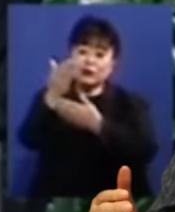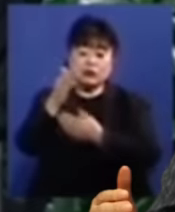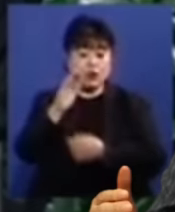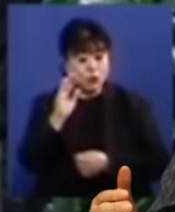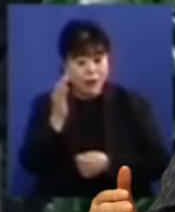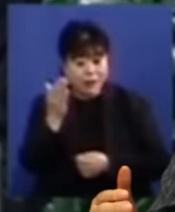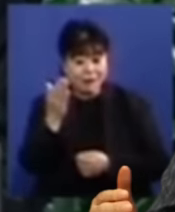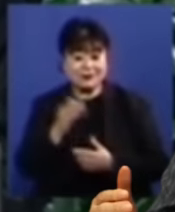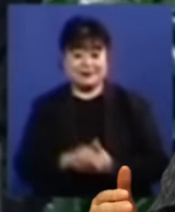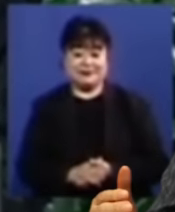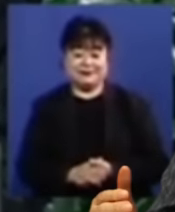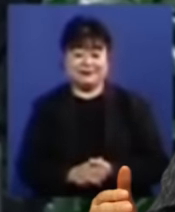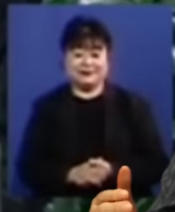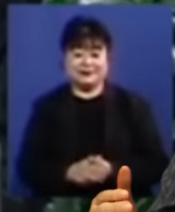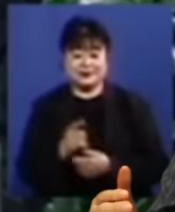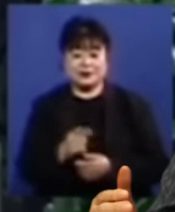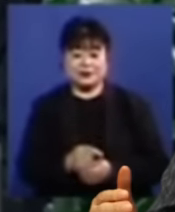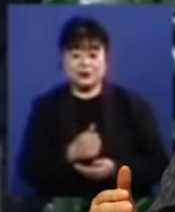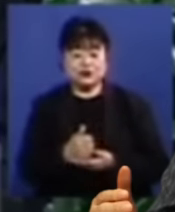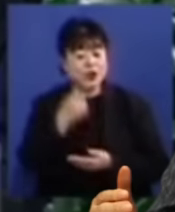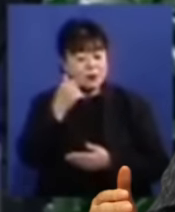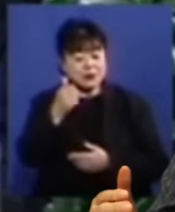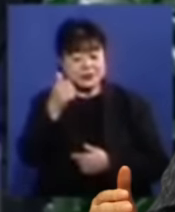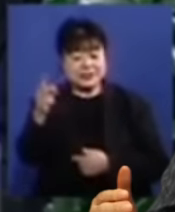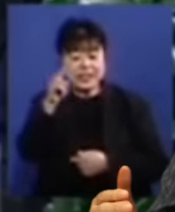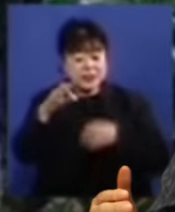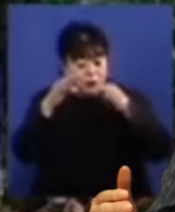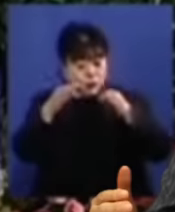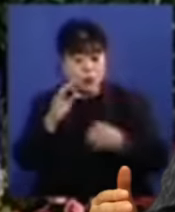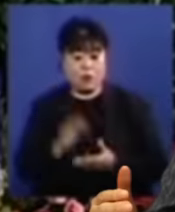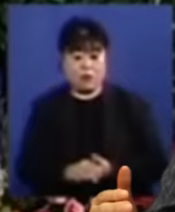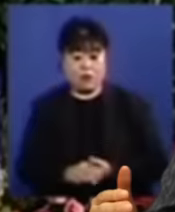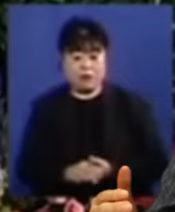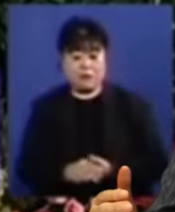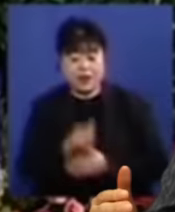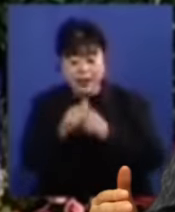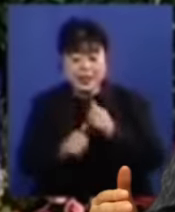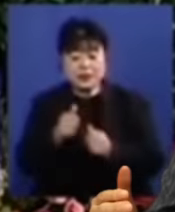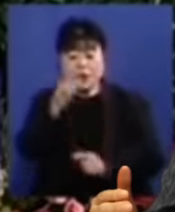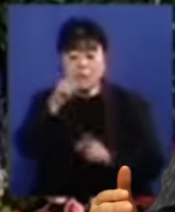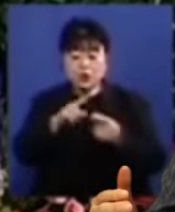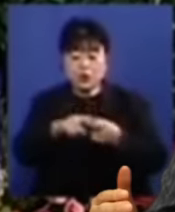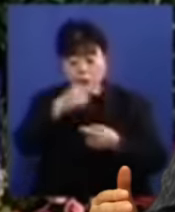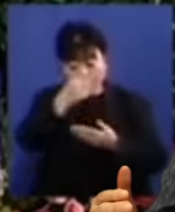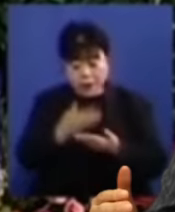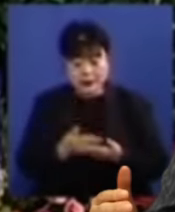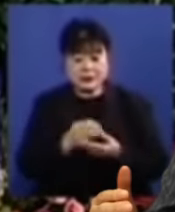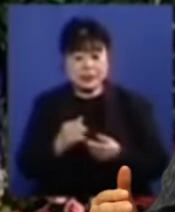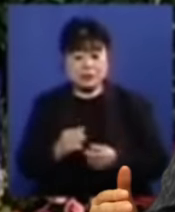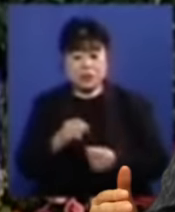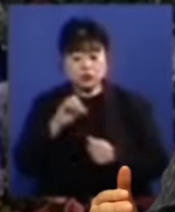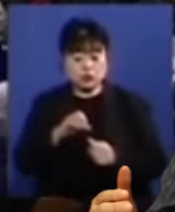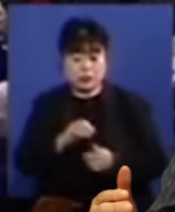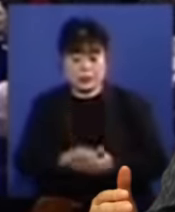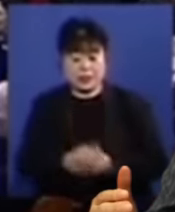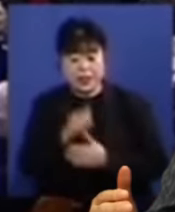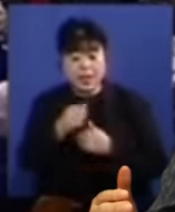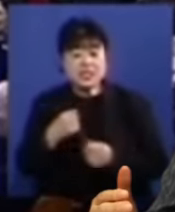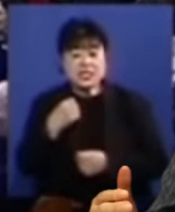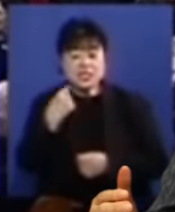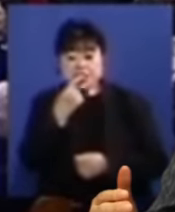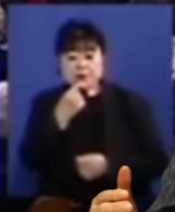않습니까? 이것으로 우리가 주 아버지를 찬송하고 또 이것으로 하나님의 형상대로 지연받은 사람을 저주하느니 한